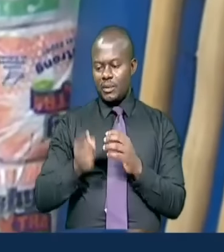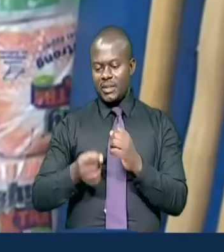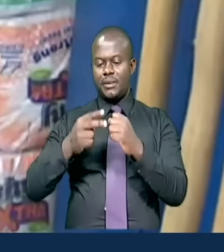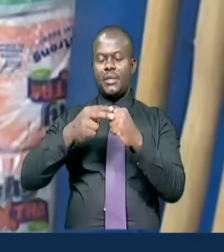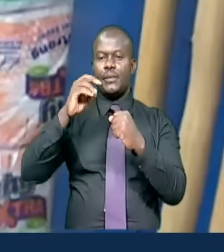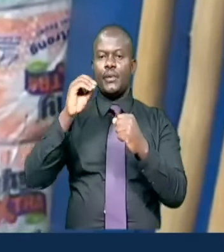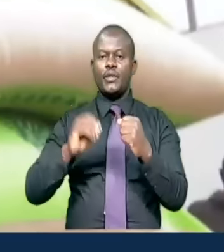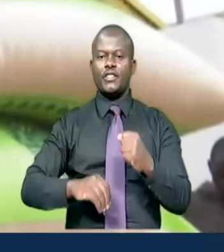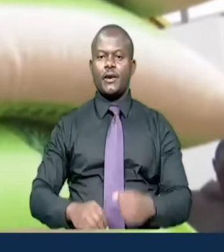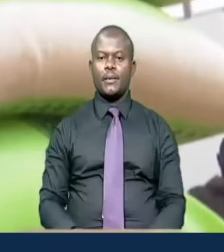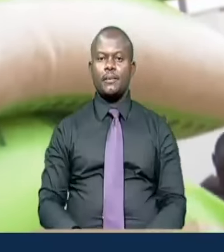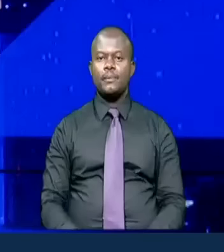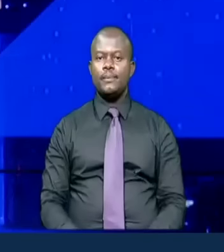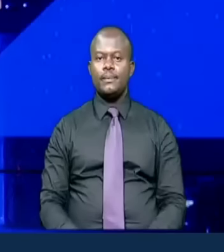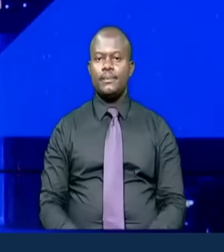5.7%.